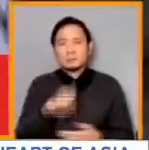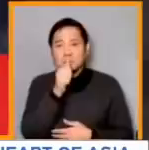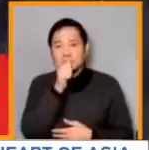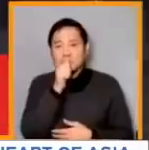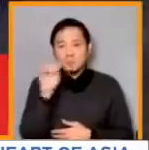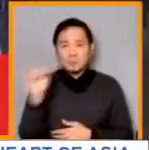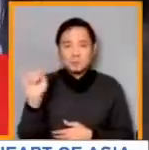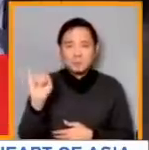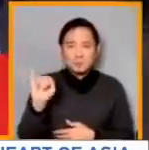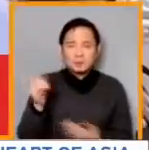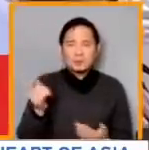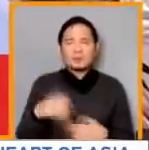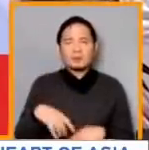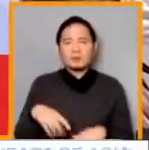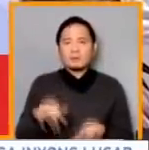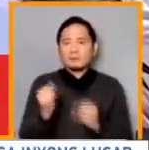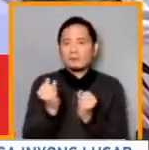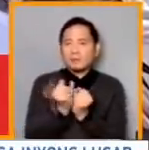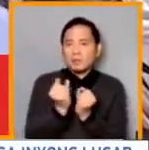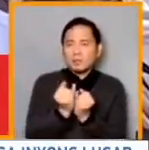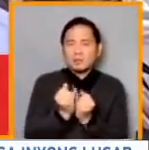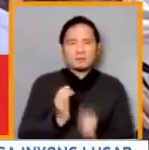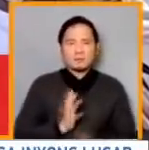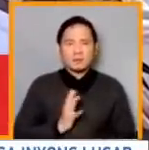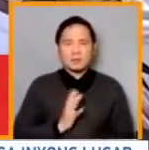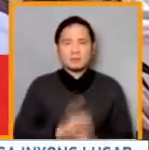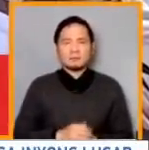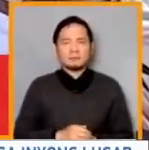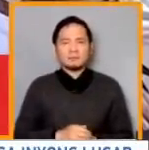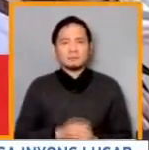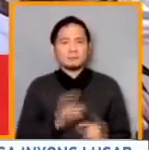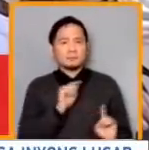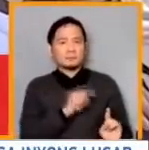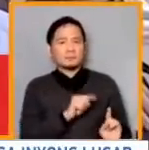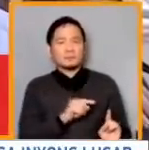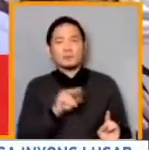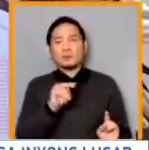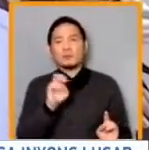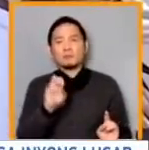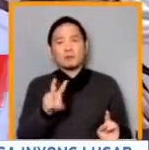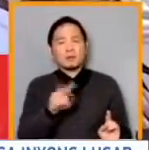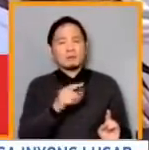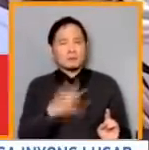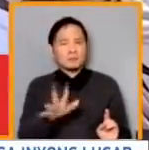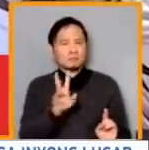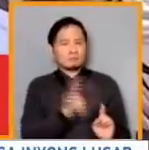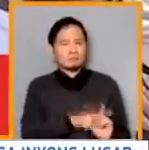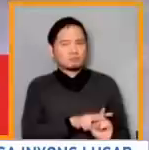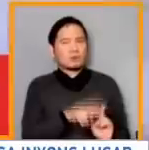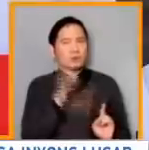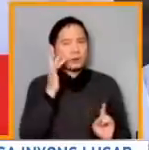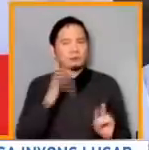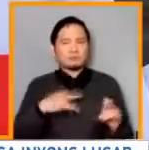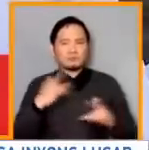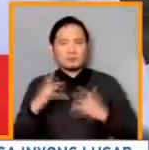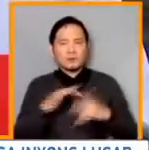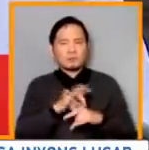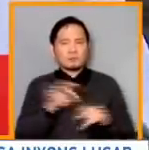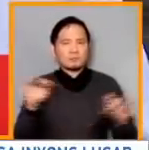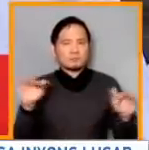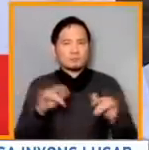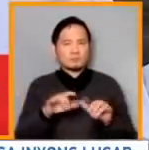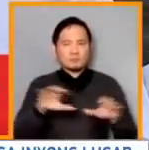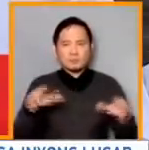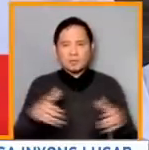ang PhilHealth insurance. Si Joshua, November pa raw nag-apply dahil excited na makapag-face-to-face classes. It assure us